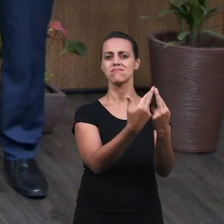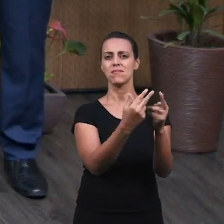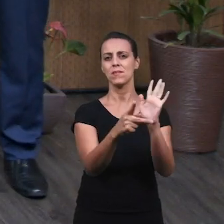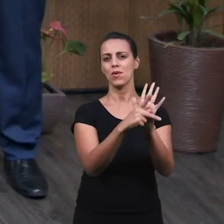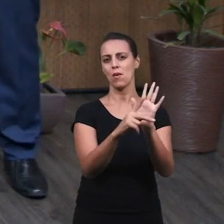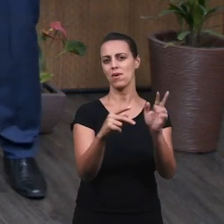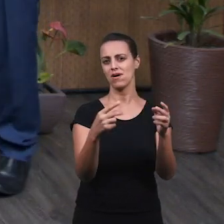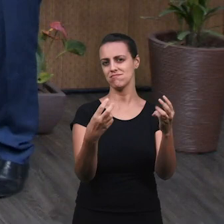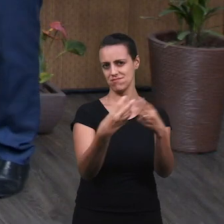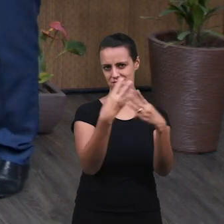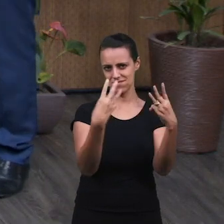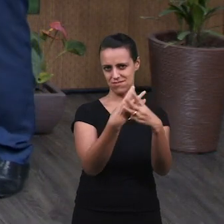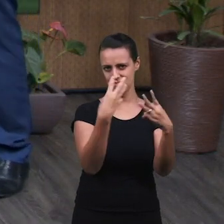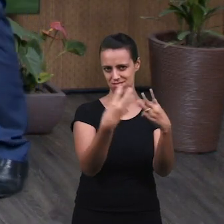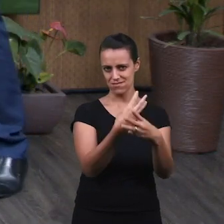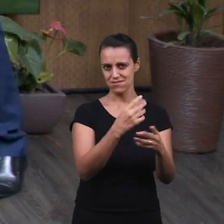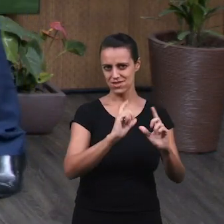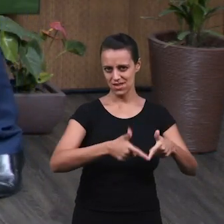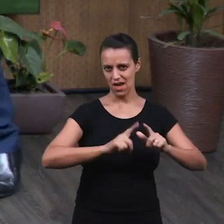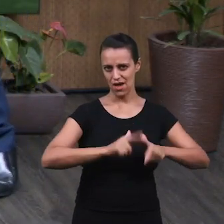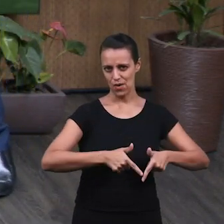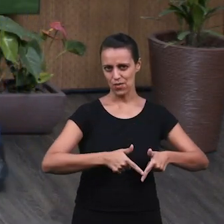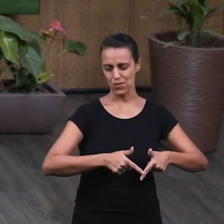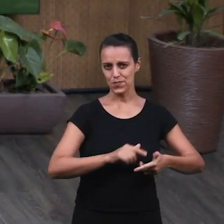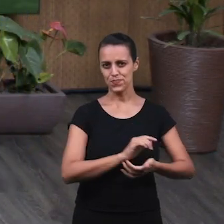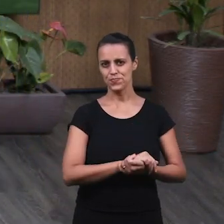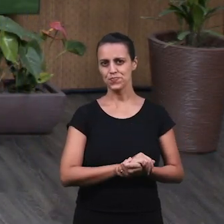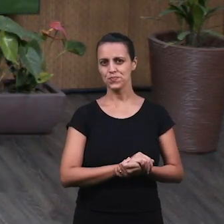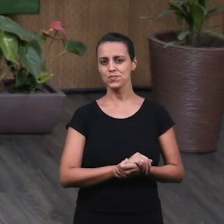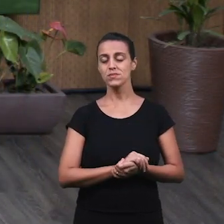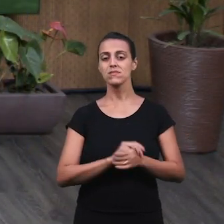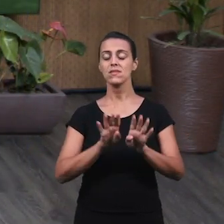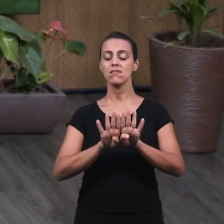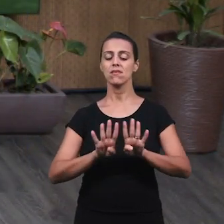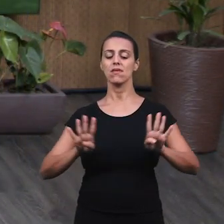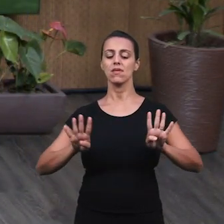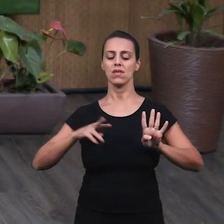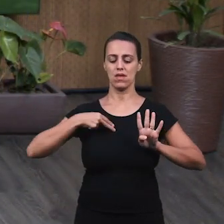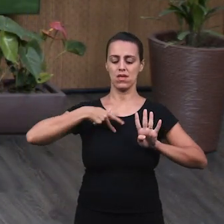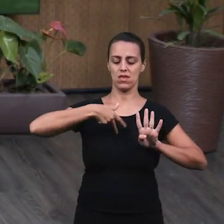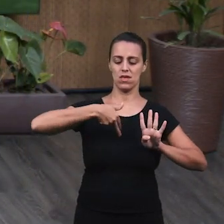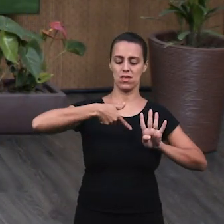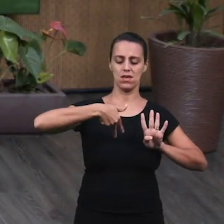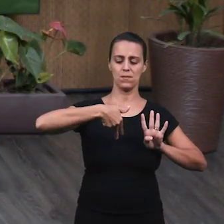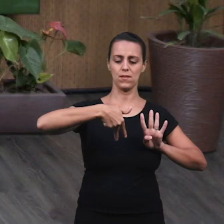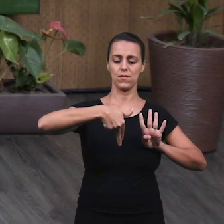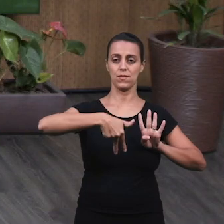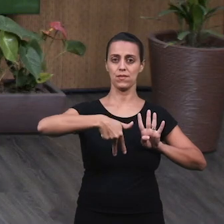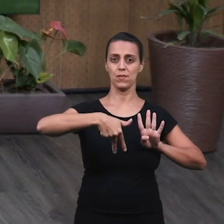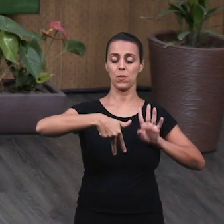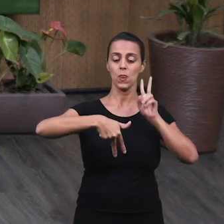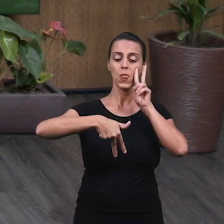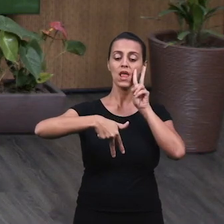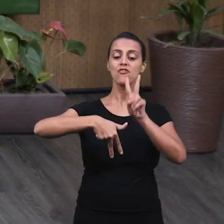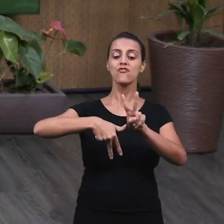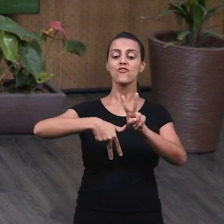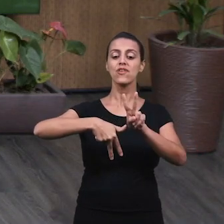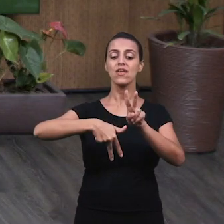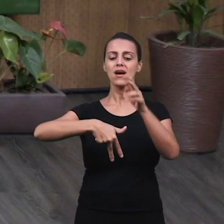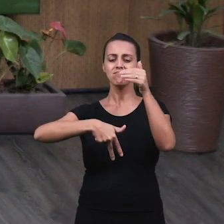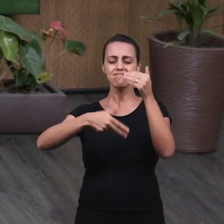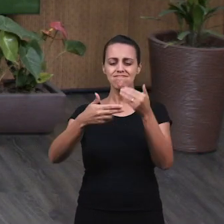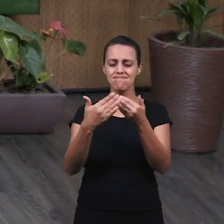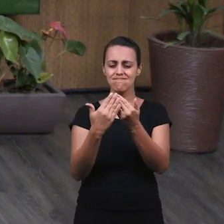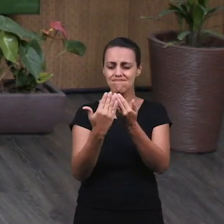par cette première porte, ou le premier jeu de rideau, on voyait l'autel des holocaustes où